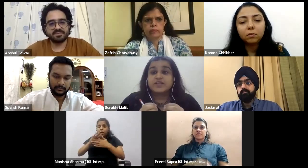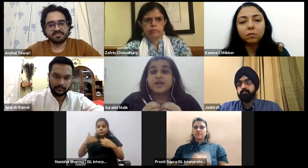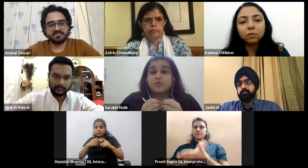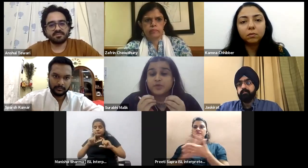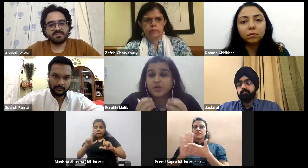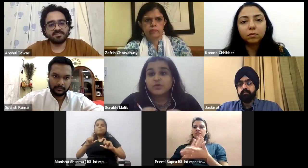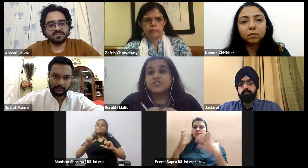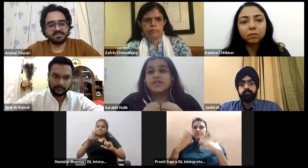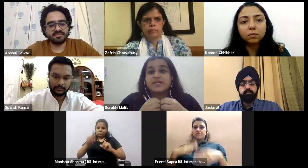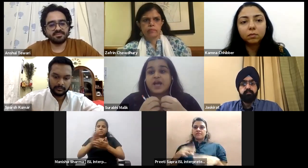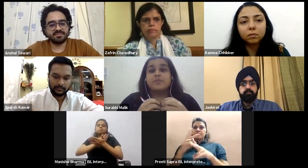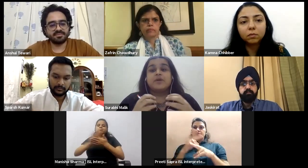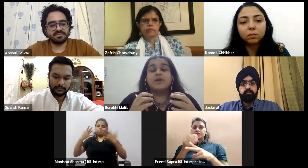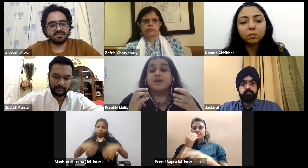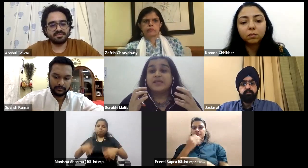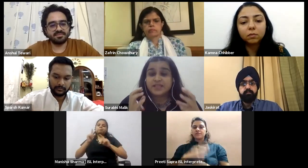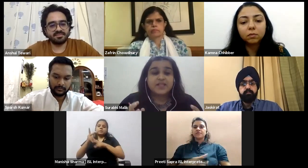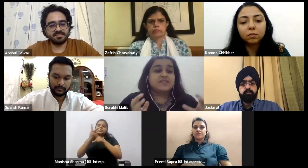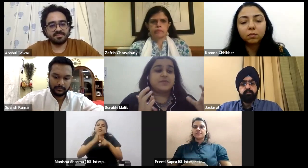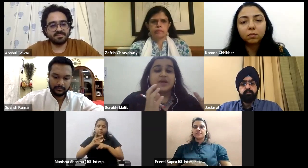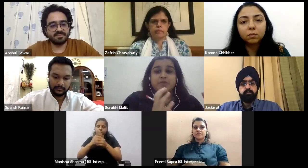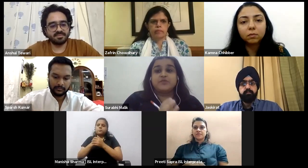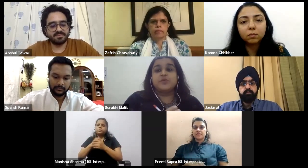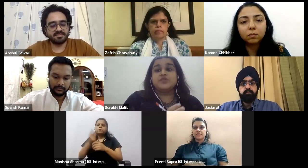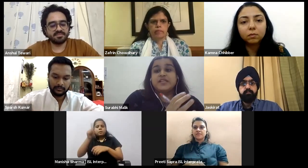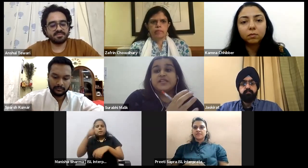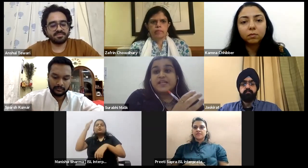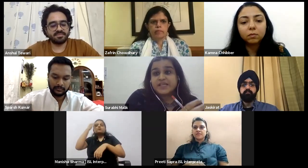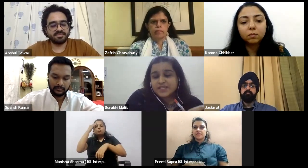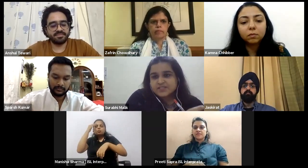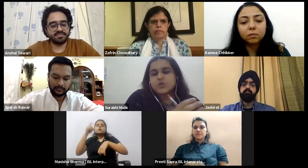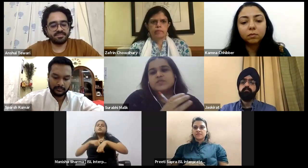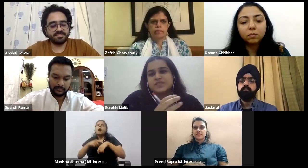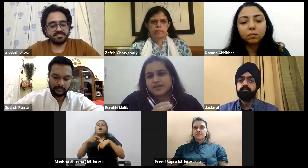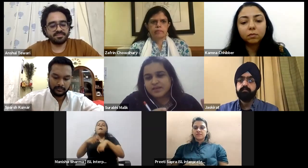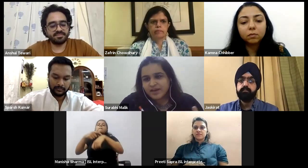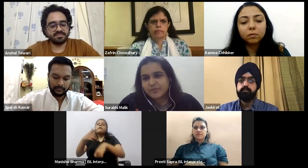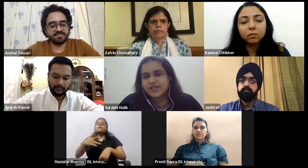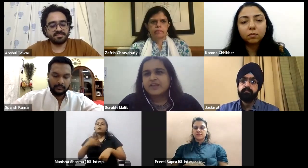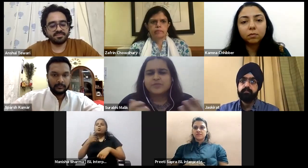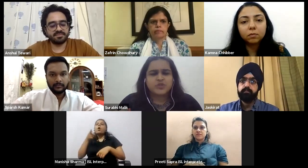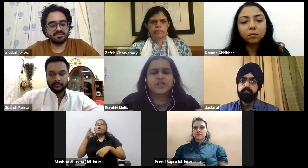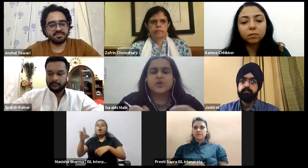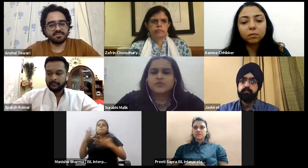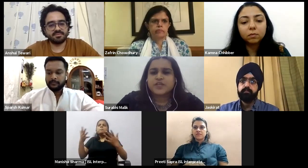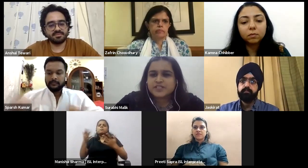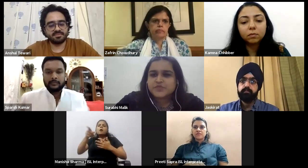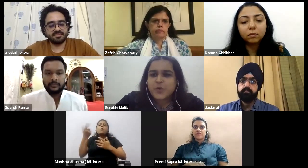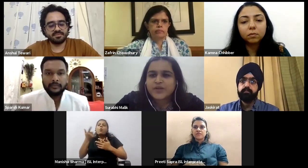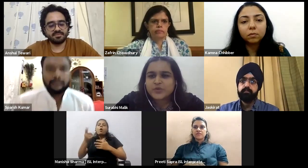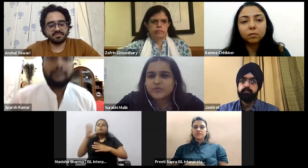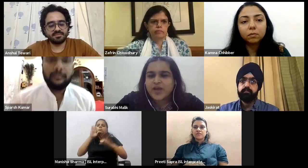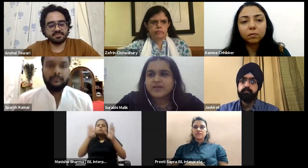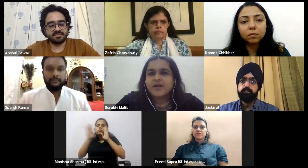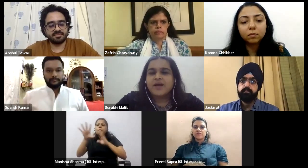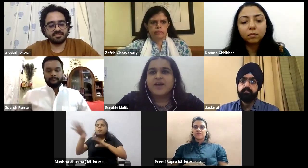तो इसलिए आपको पता होना चाहिए कि आप कितना समय अपनी information लेने के लिए किस source से बिता रहे हैं. I'm sure there are a lot of studies which